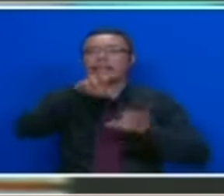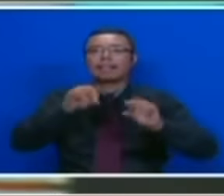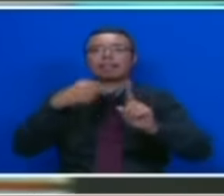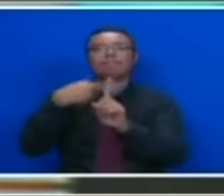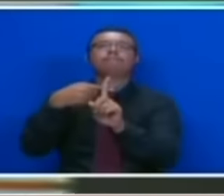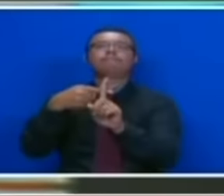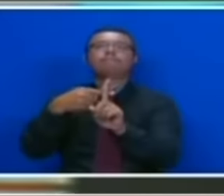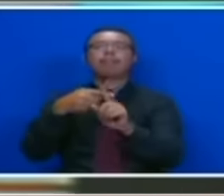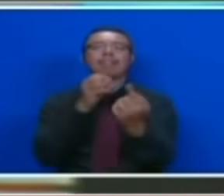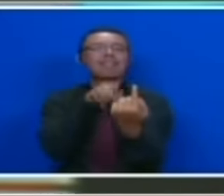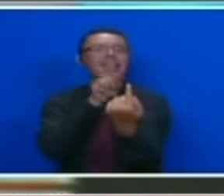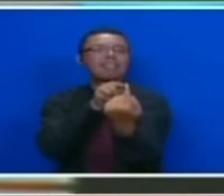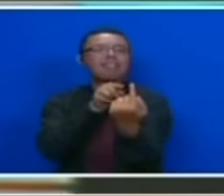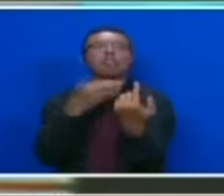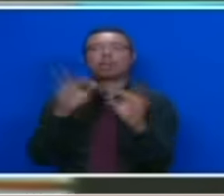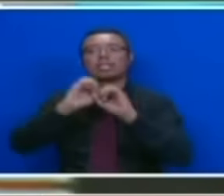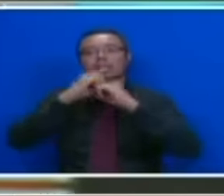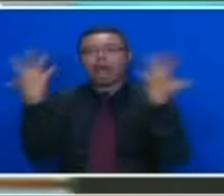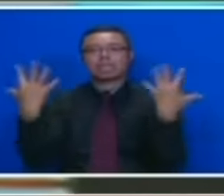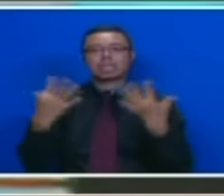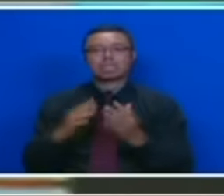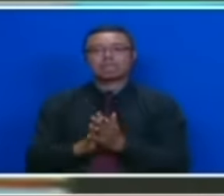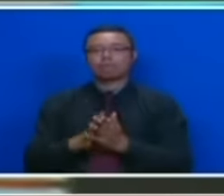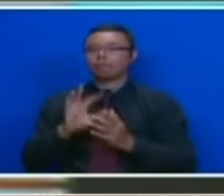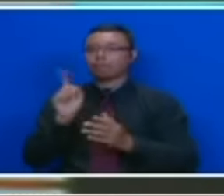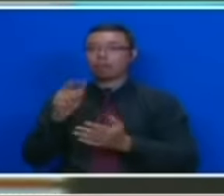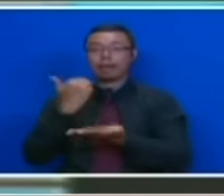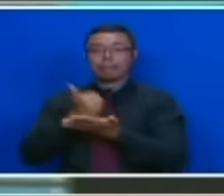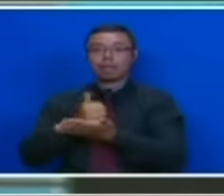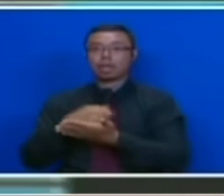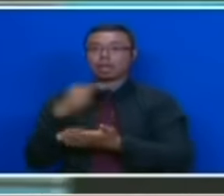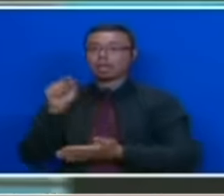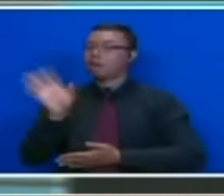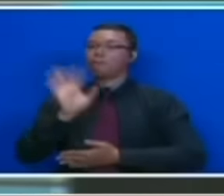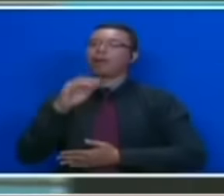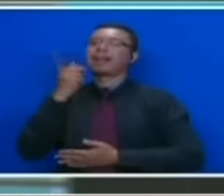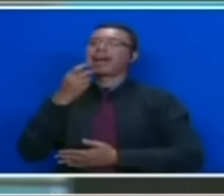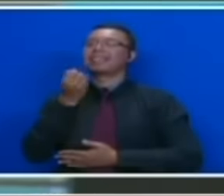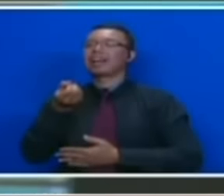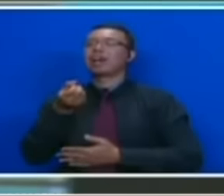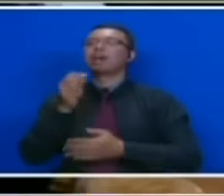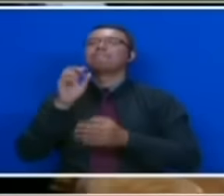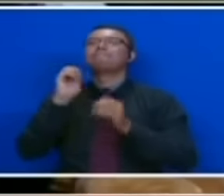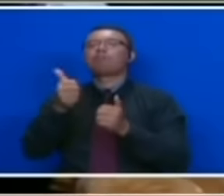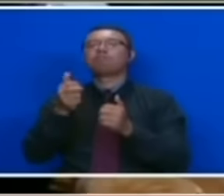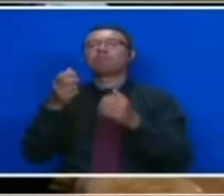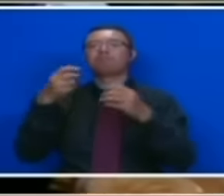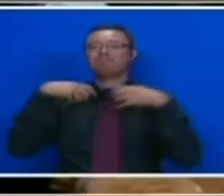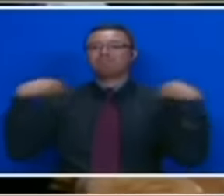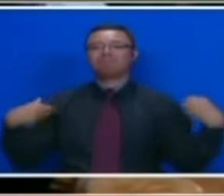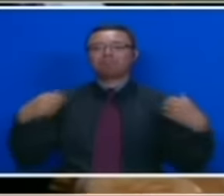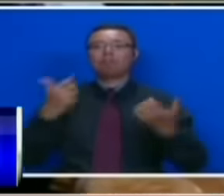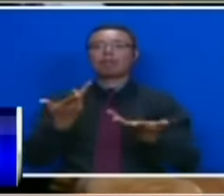positif, target yang jelas, dan yang tidak kalah penting, ini bukan sekedar good governance. Yang akan dilakukan